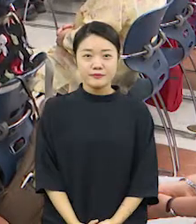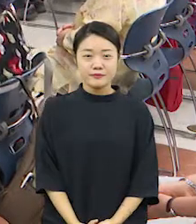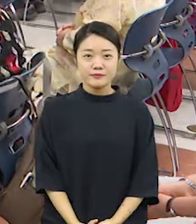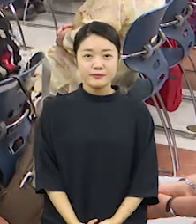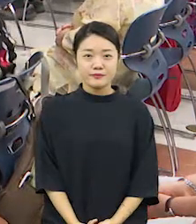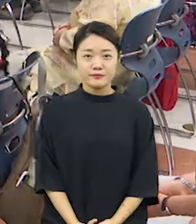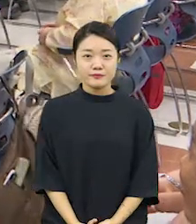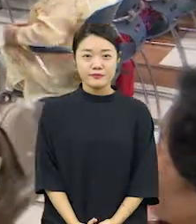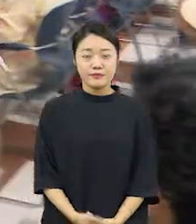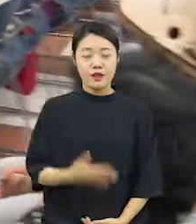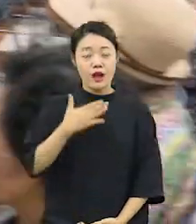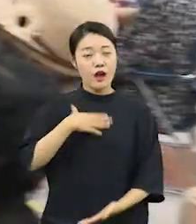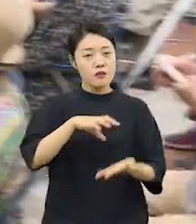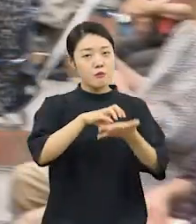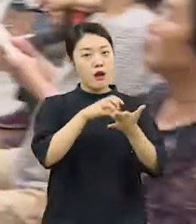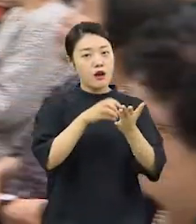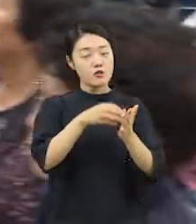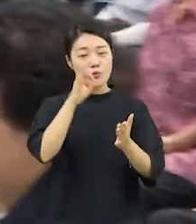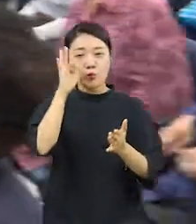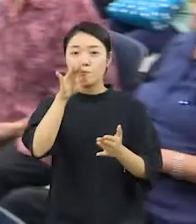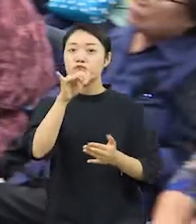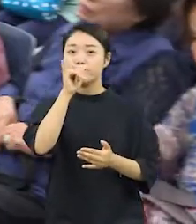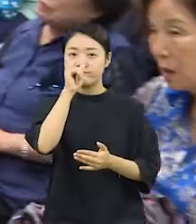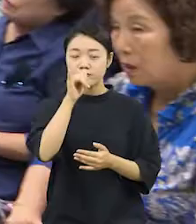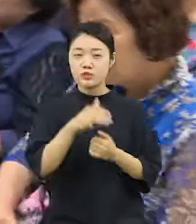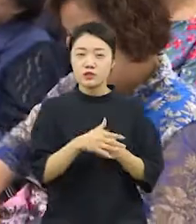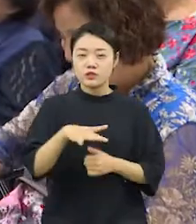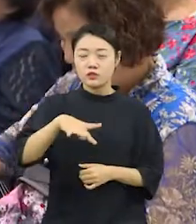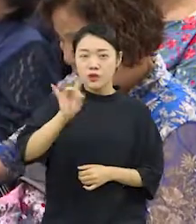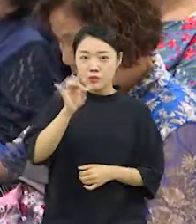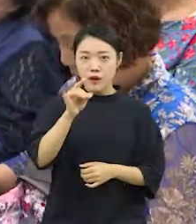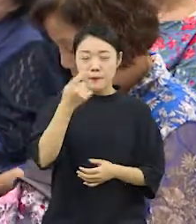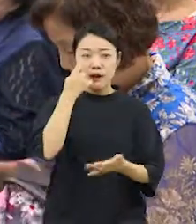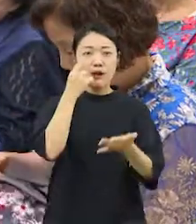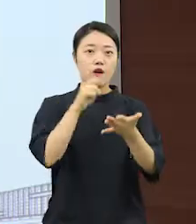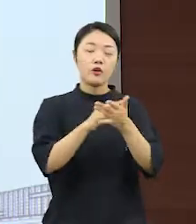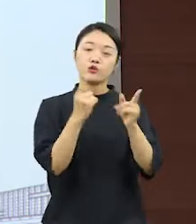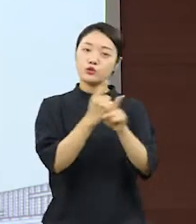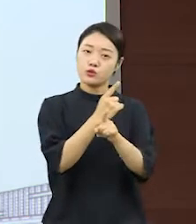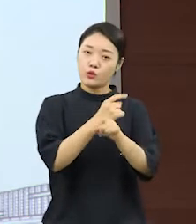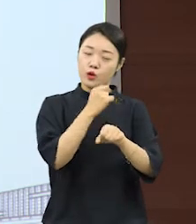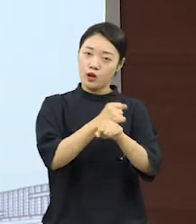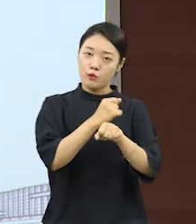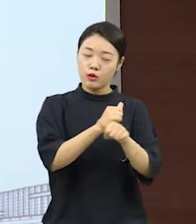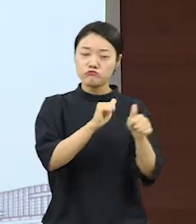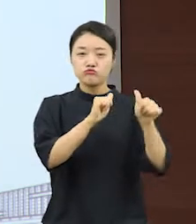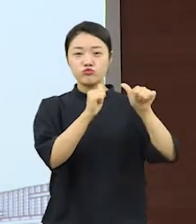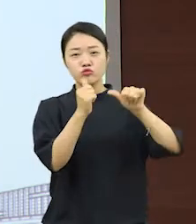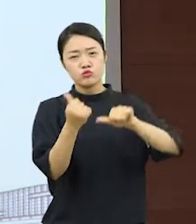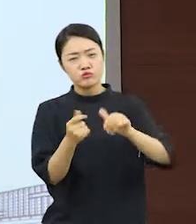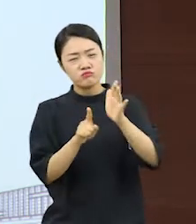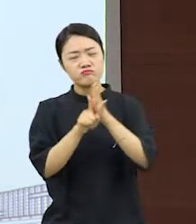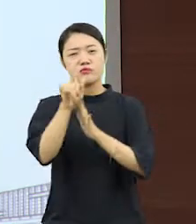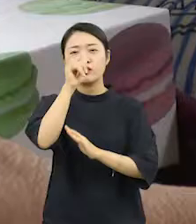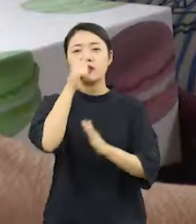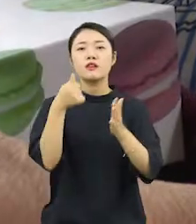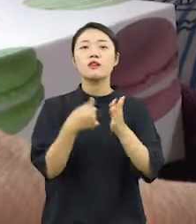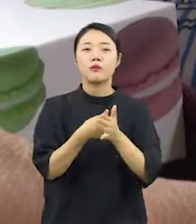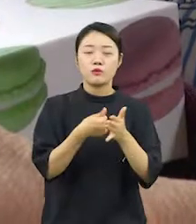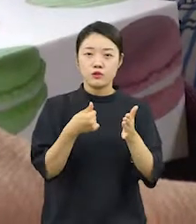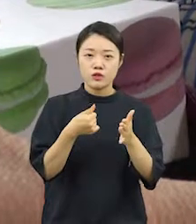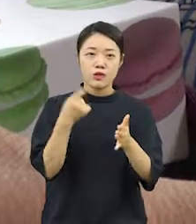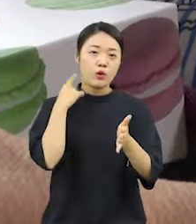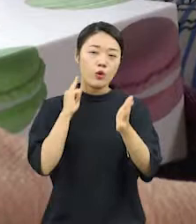이 흔히들 아는 만큼 보인다고 하죠. 초기에 제대로 치료하지 않으면 사망할 확률이 높아지는 질병인 만큼